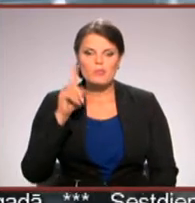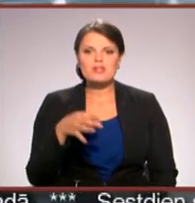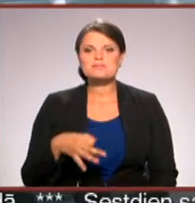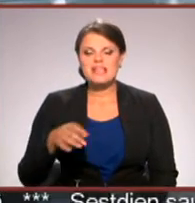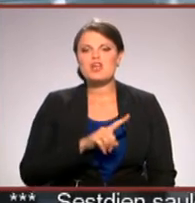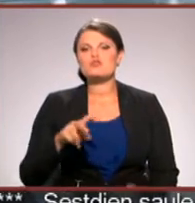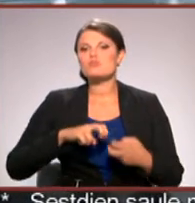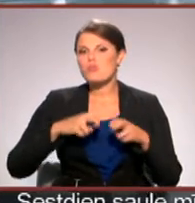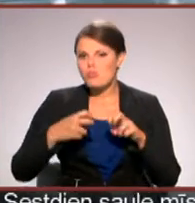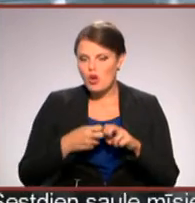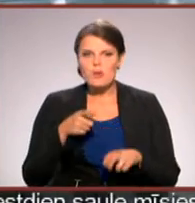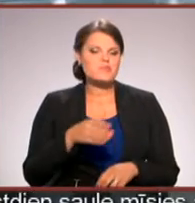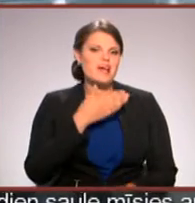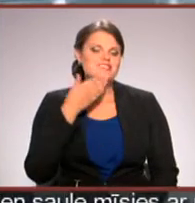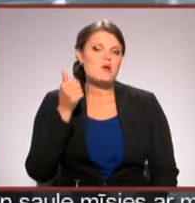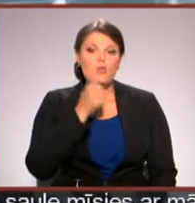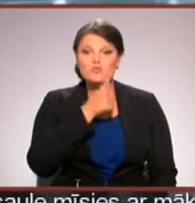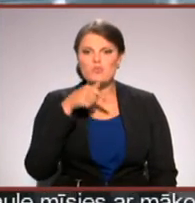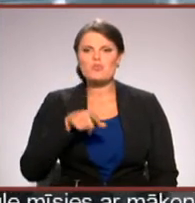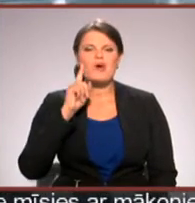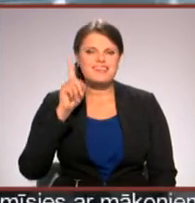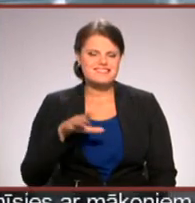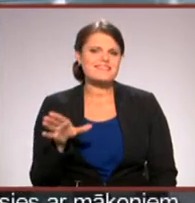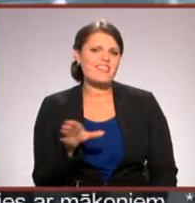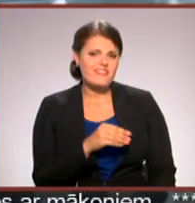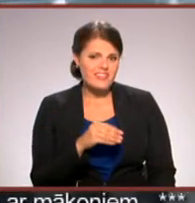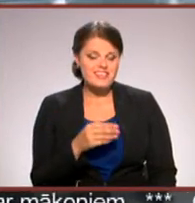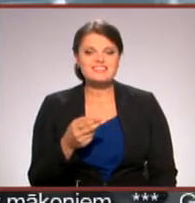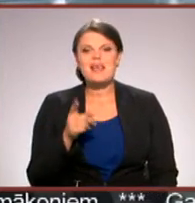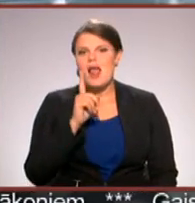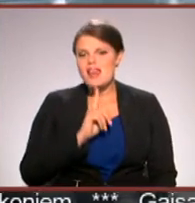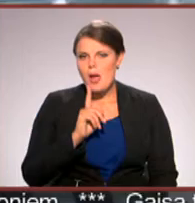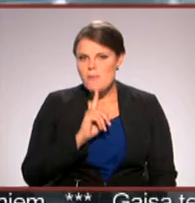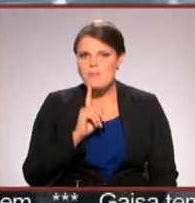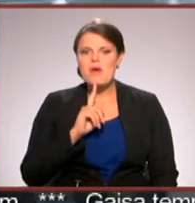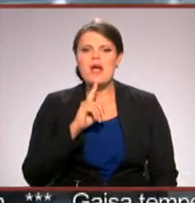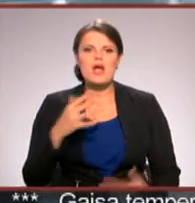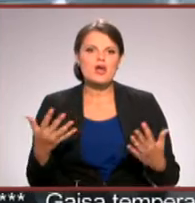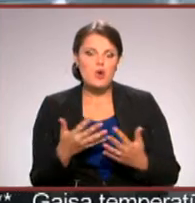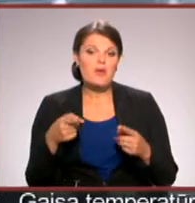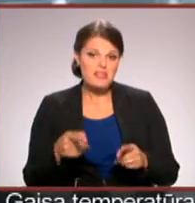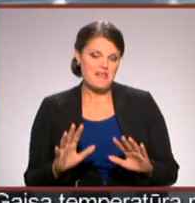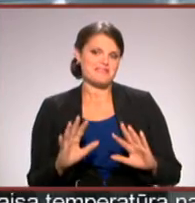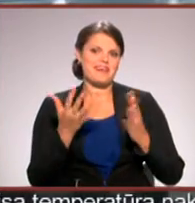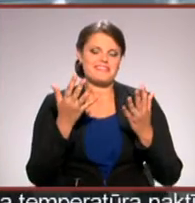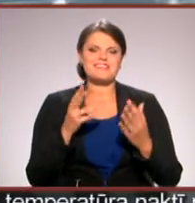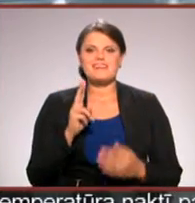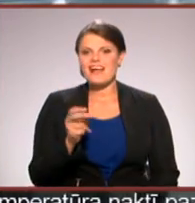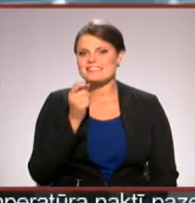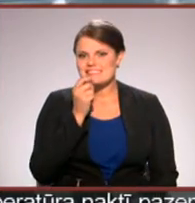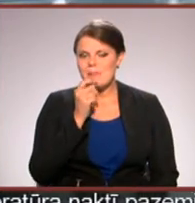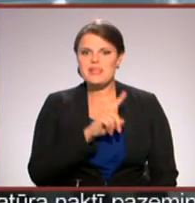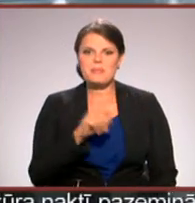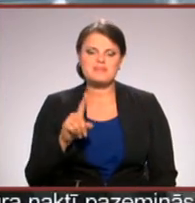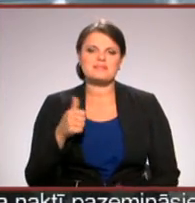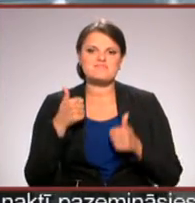ir problēmas, tas nav noslēpums un to zina visi. Nu, Liepājai. Kaut kā tā ir sagadījies, kad nu, septembris ir tāds